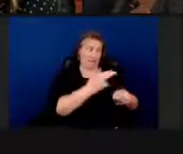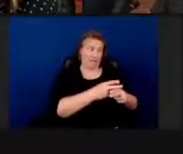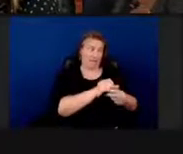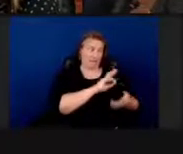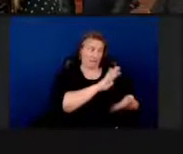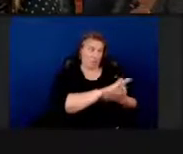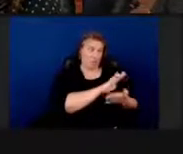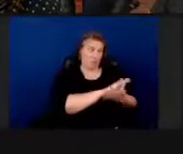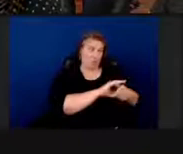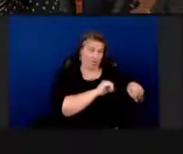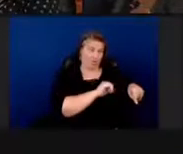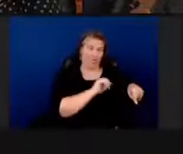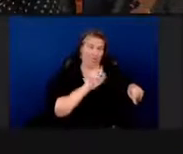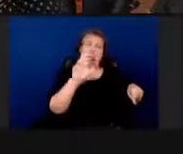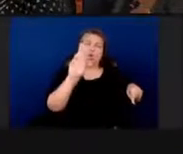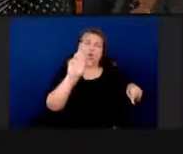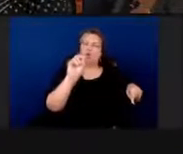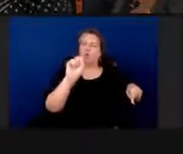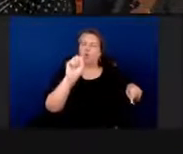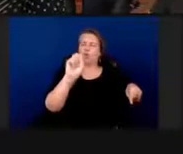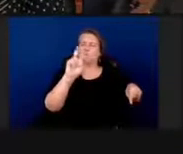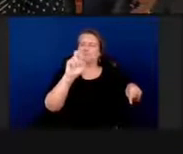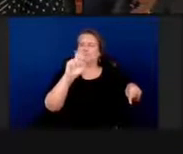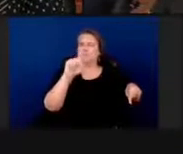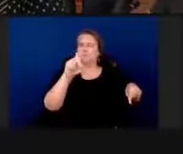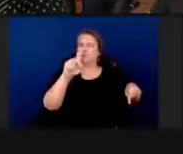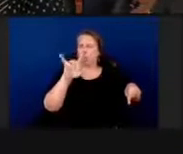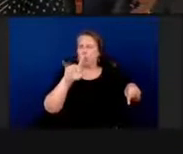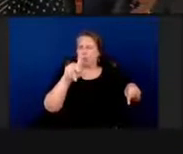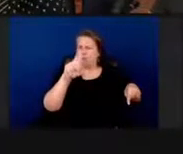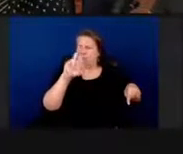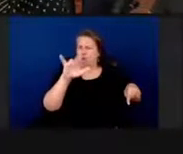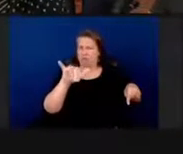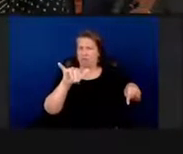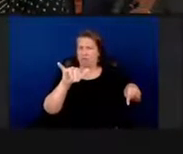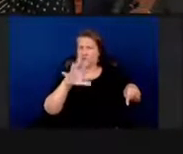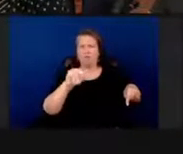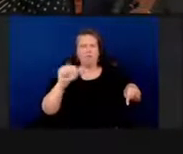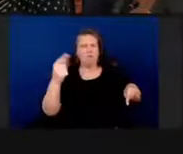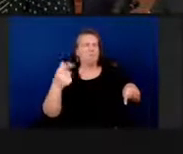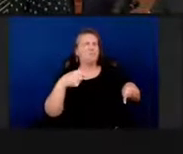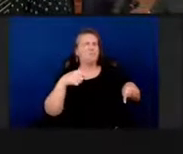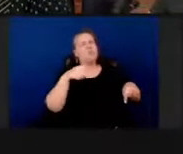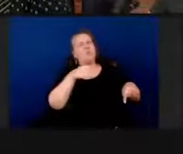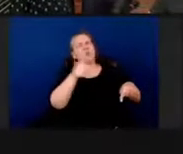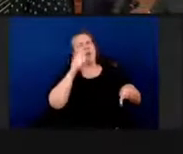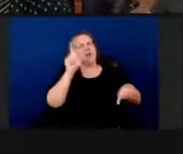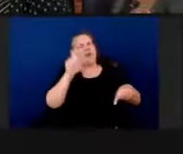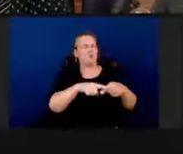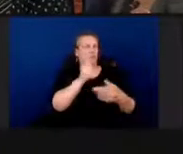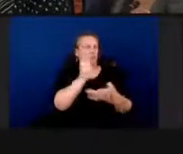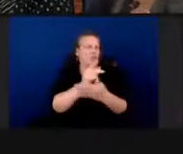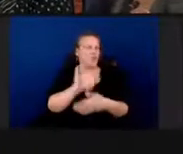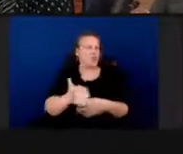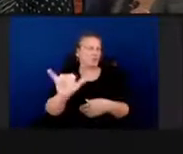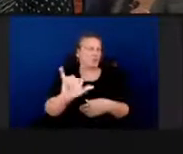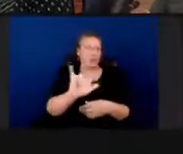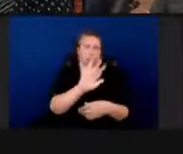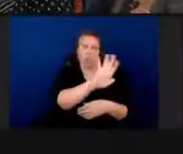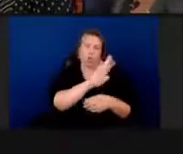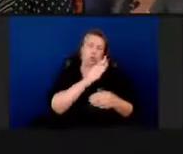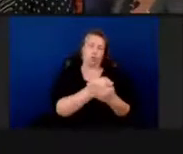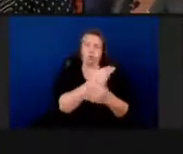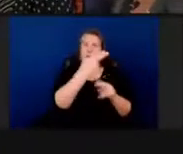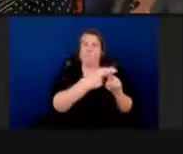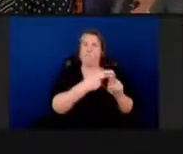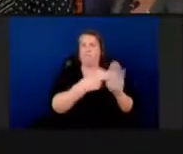tupatie jina kwa kutumia majina ambayo tayari yapo. Kwa hivyo ni jambo ambalo itabidi mpitishe